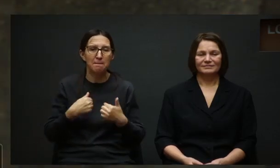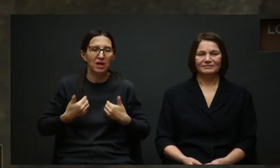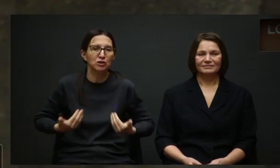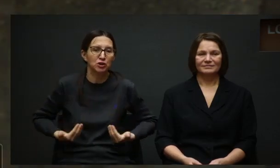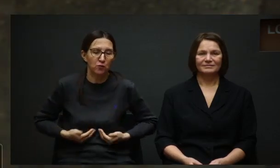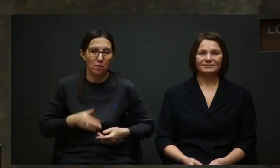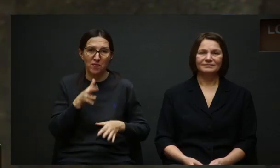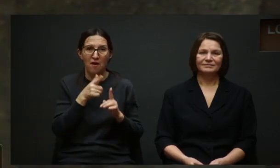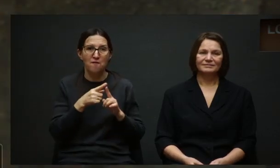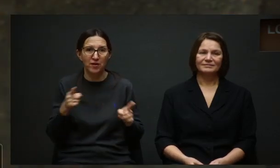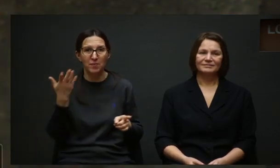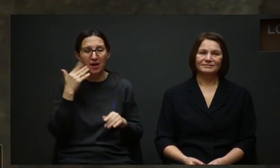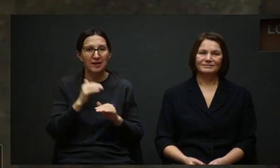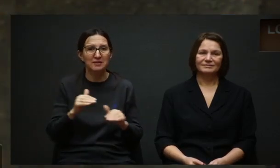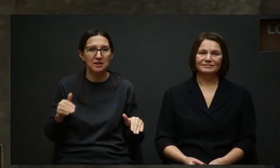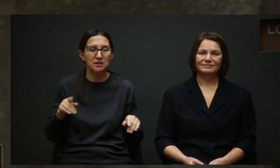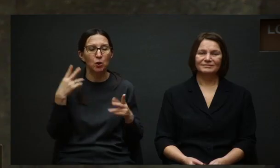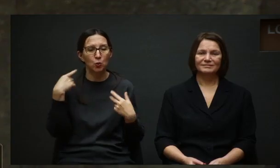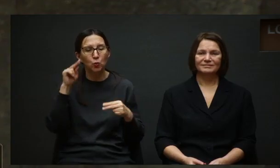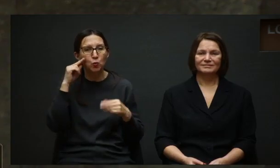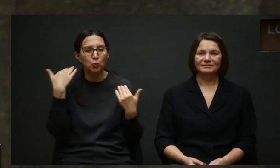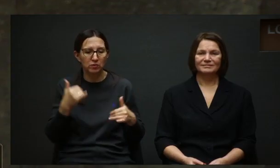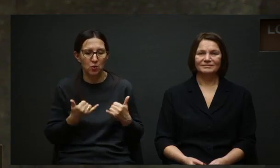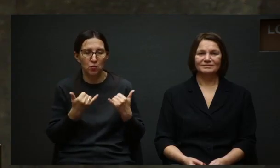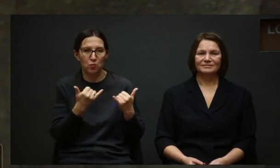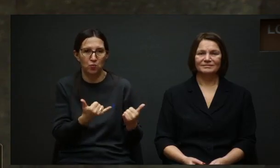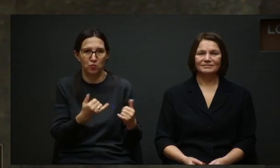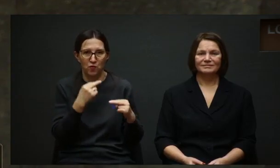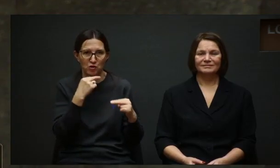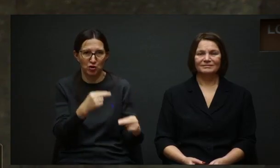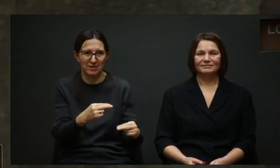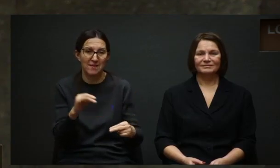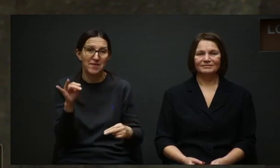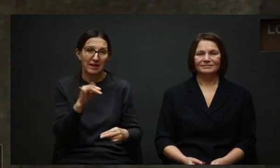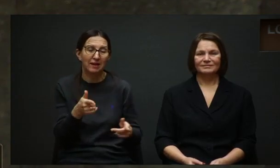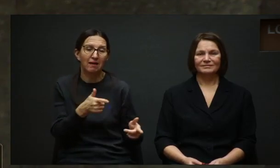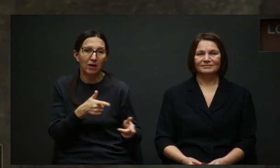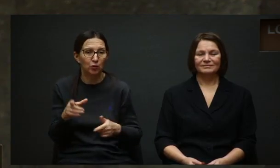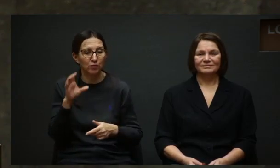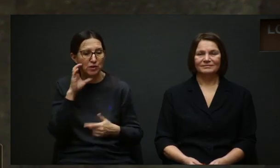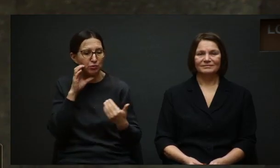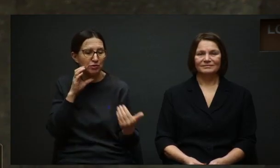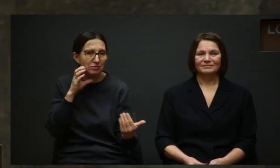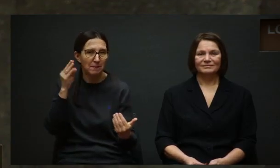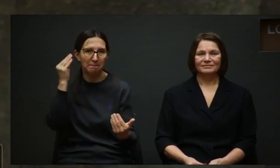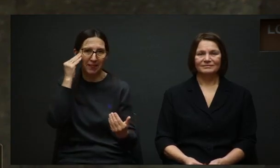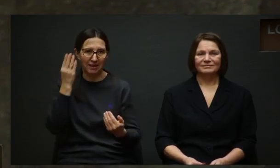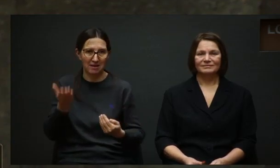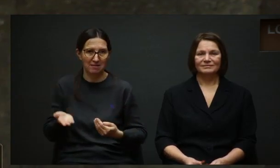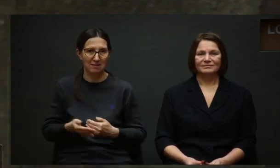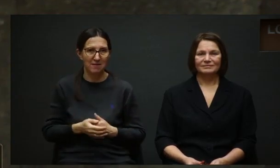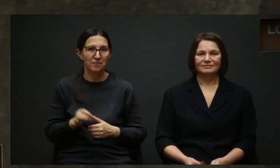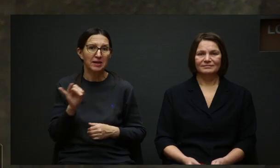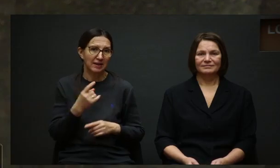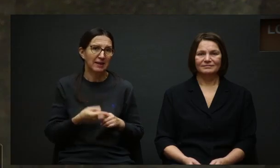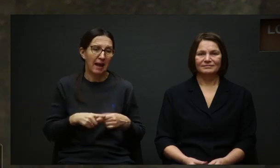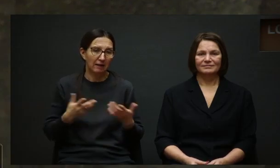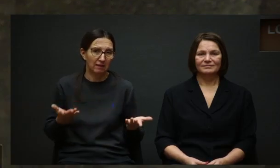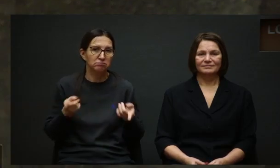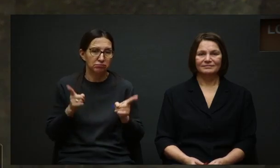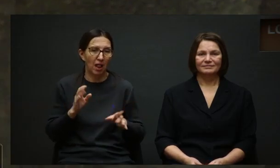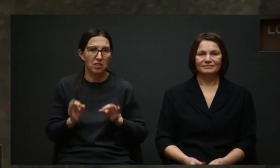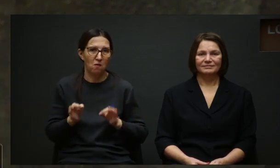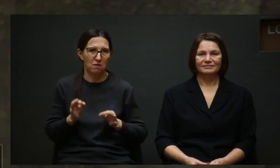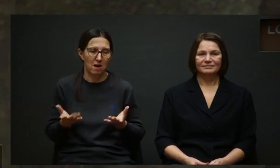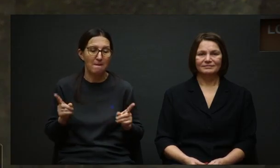время, когда детей научились уважать и готовы слышать их мнение. И это